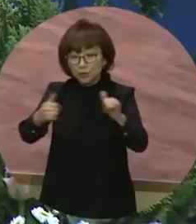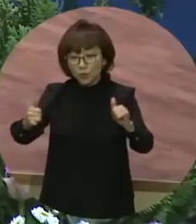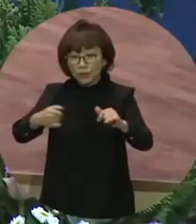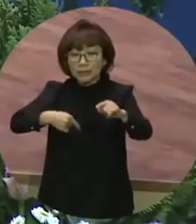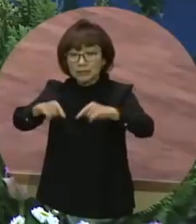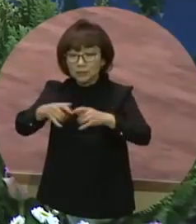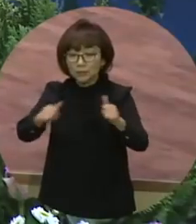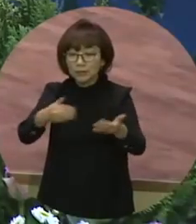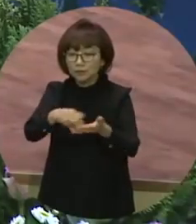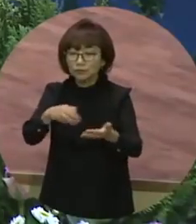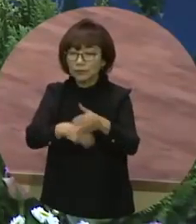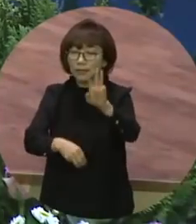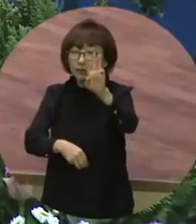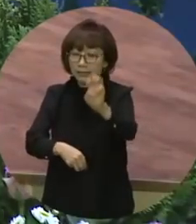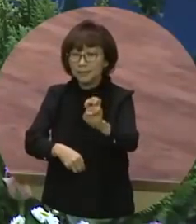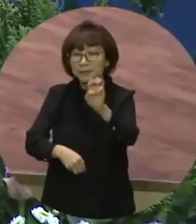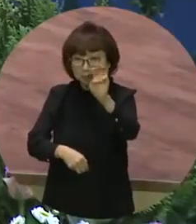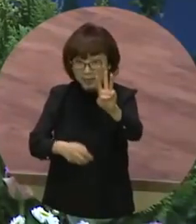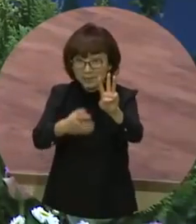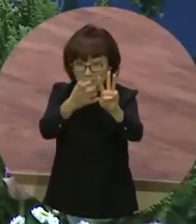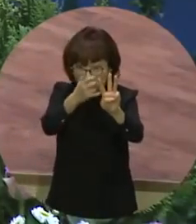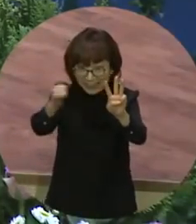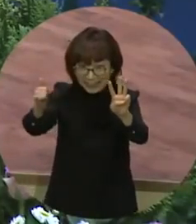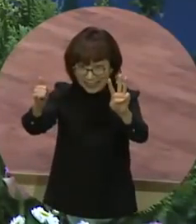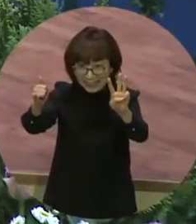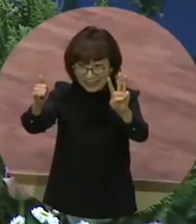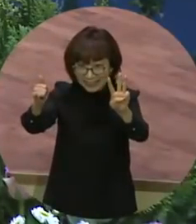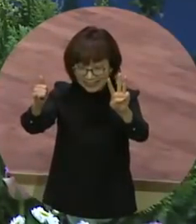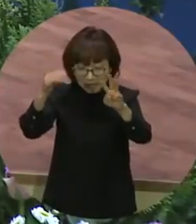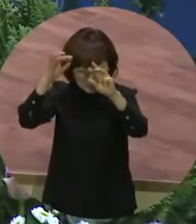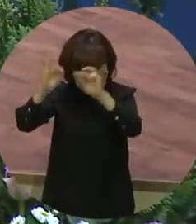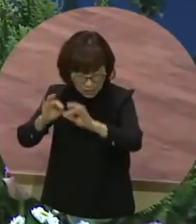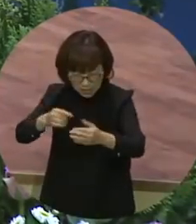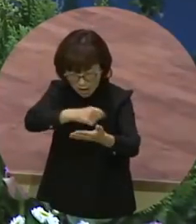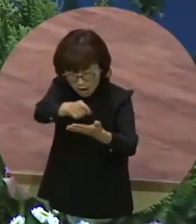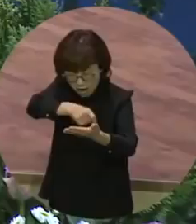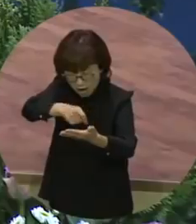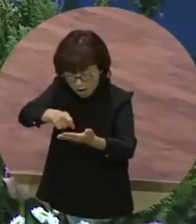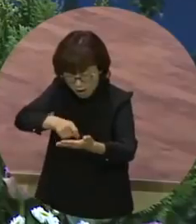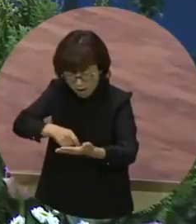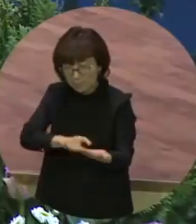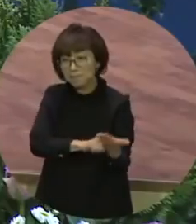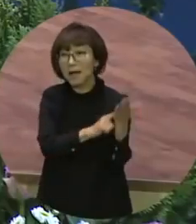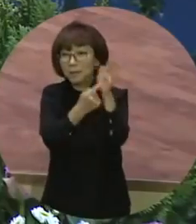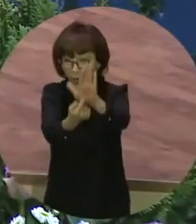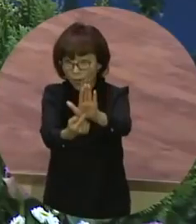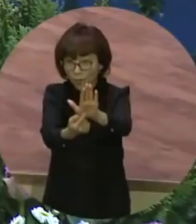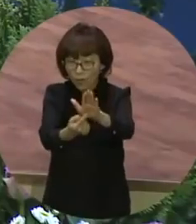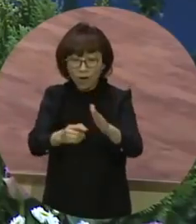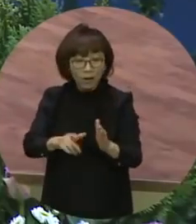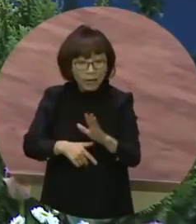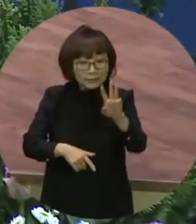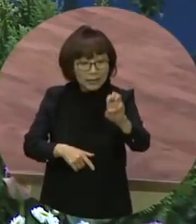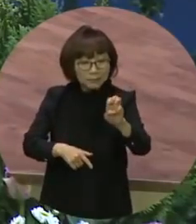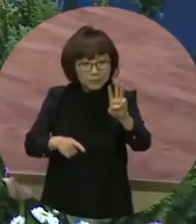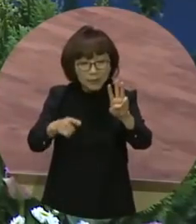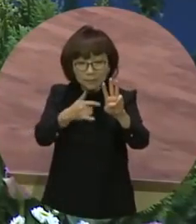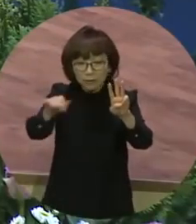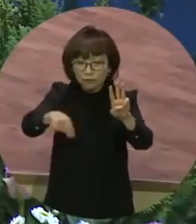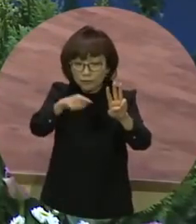33인 중에서 16명이 기독교 신자예요. 그때 기독교 신자가